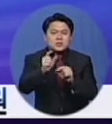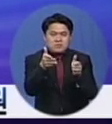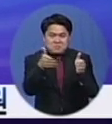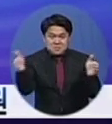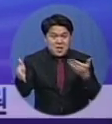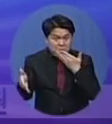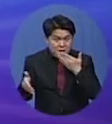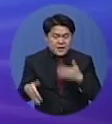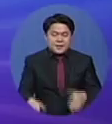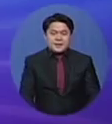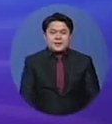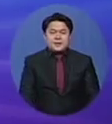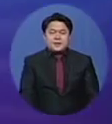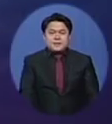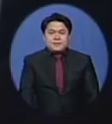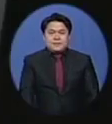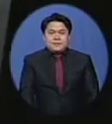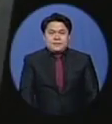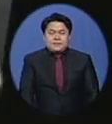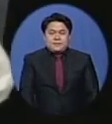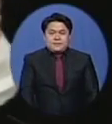것으로 보입니다.